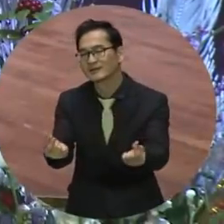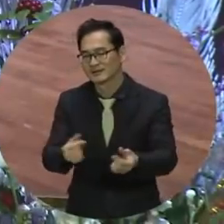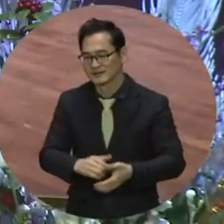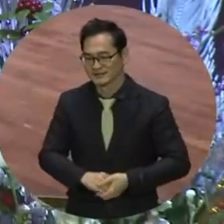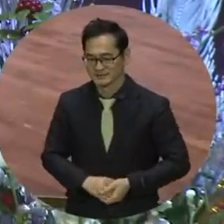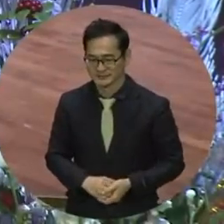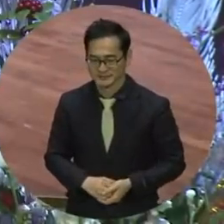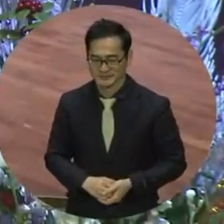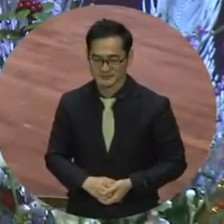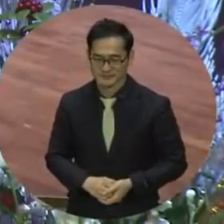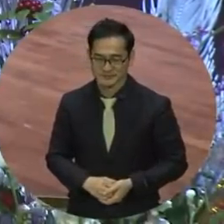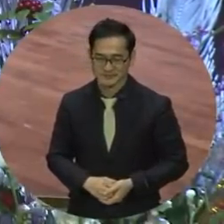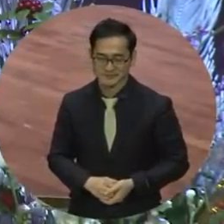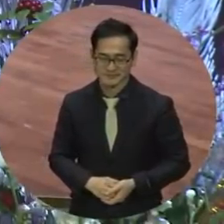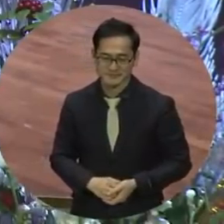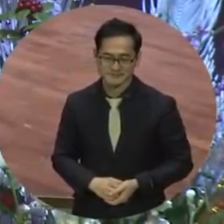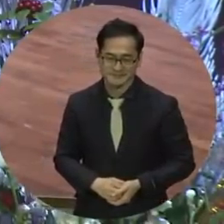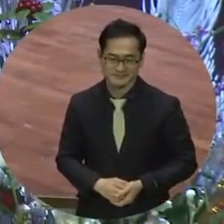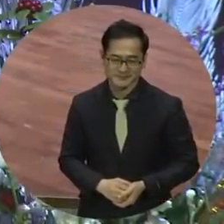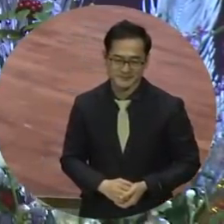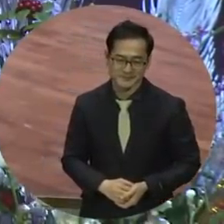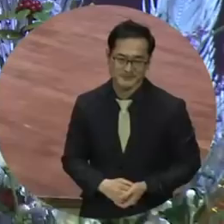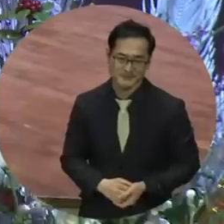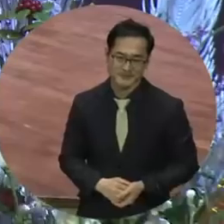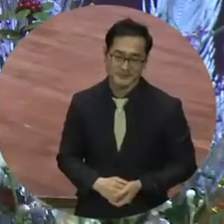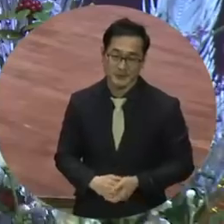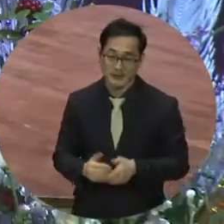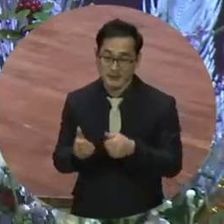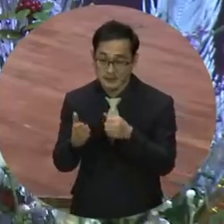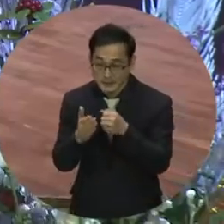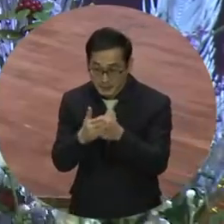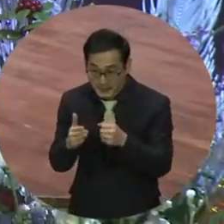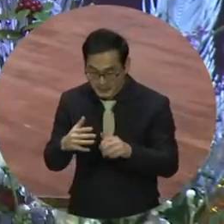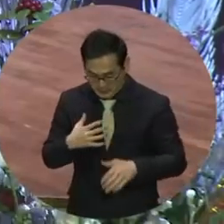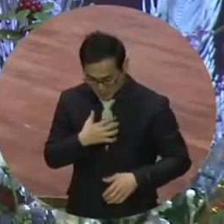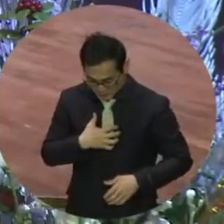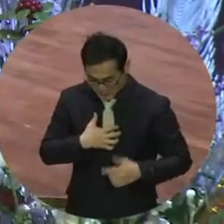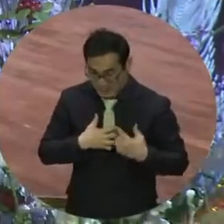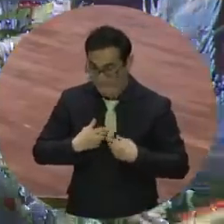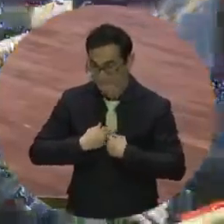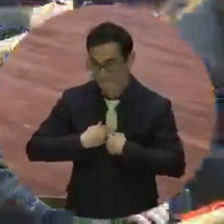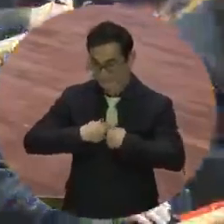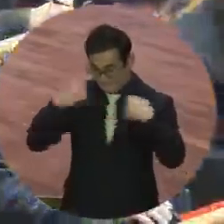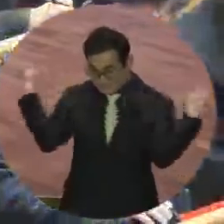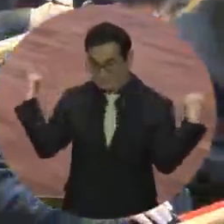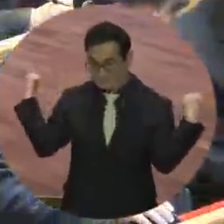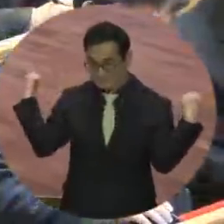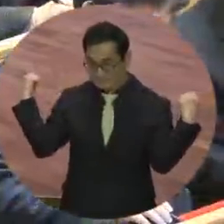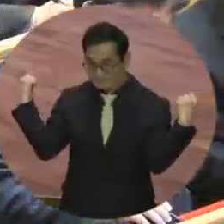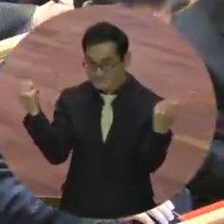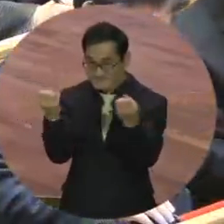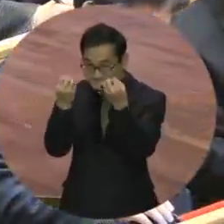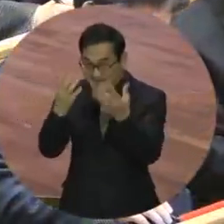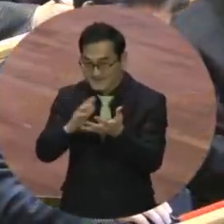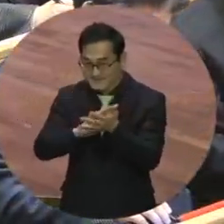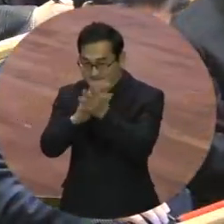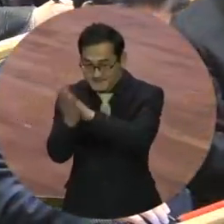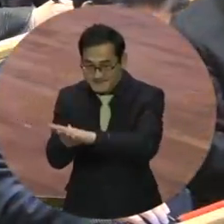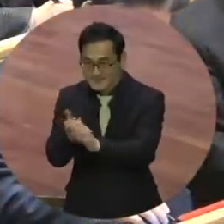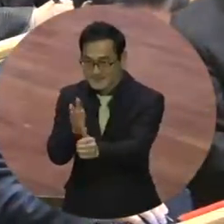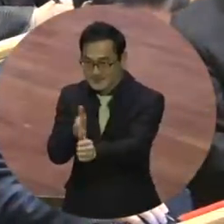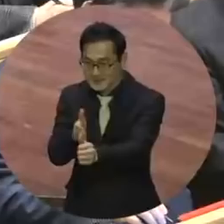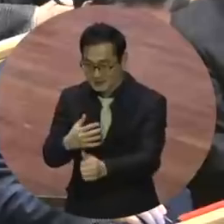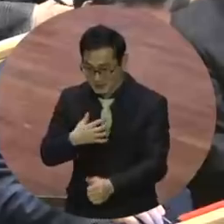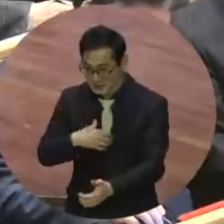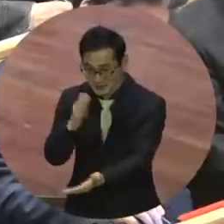그래서요 여러분 이제는 염려 근심에서 오늘부터 벗어나시기 바랍니다. 염려 근심 확인해